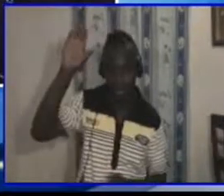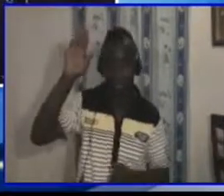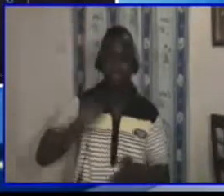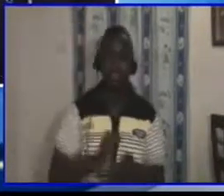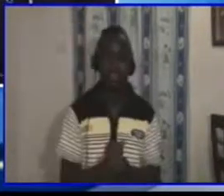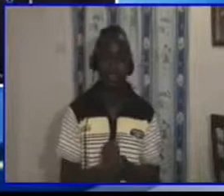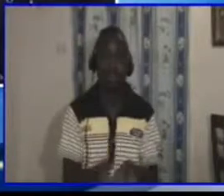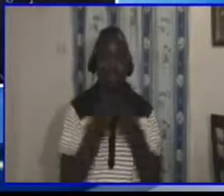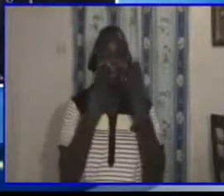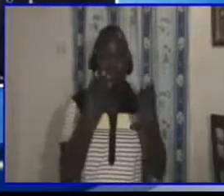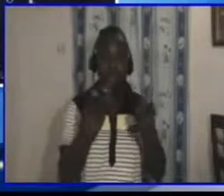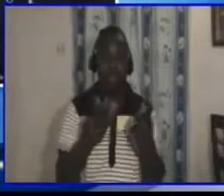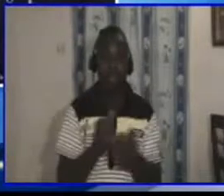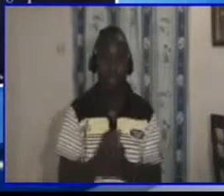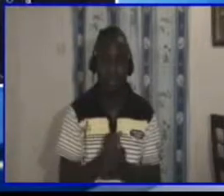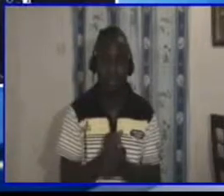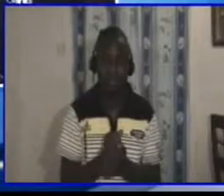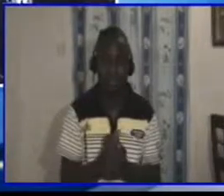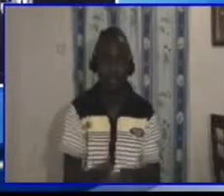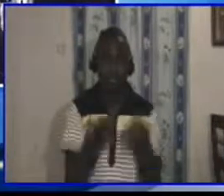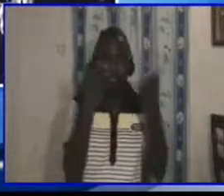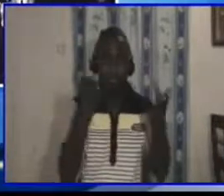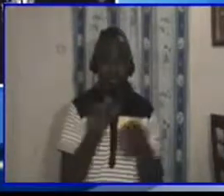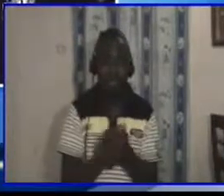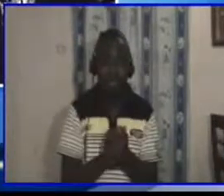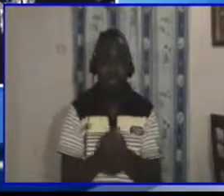quanti credono la promessa di dio